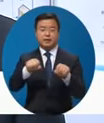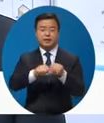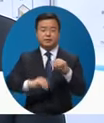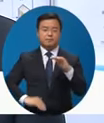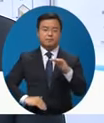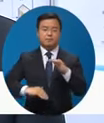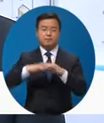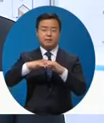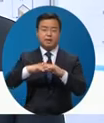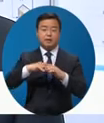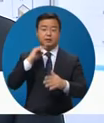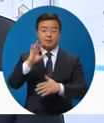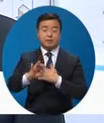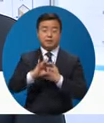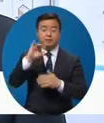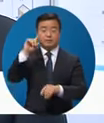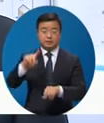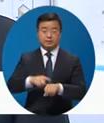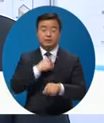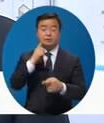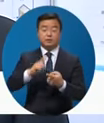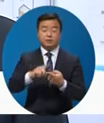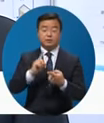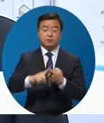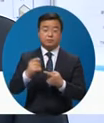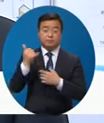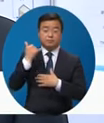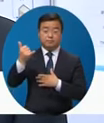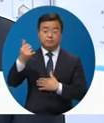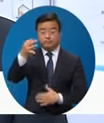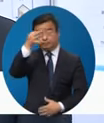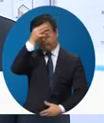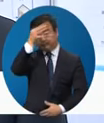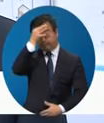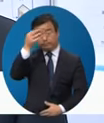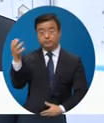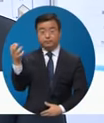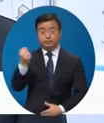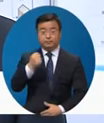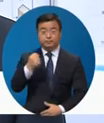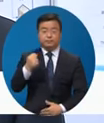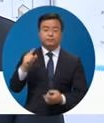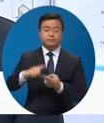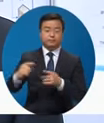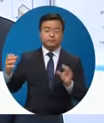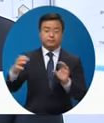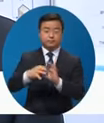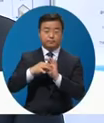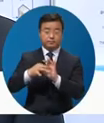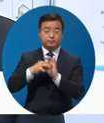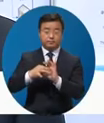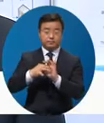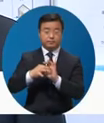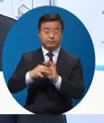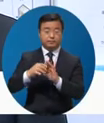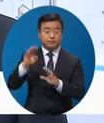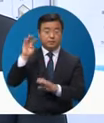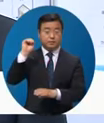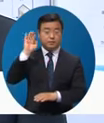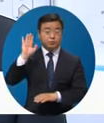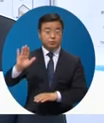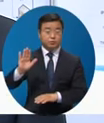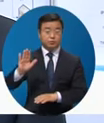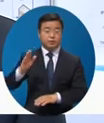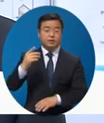경우에 이렇게 자동으로 그 전화기 기능이 있는 그 게이트웨이에 자동 연결이 돼서 이것이